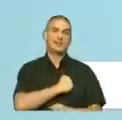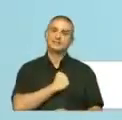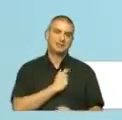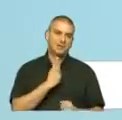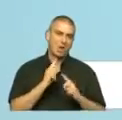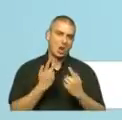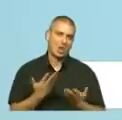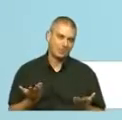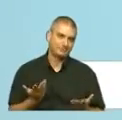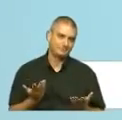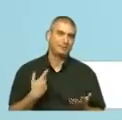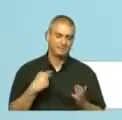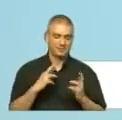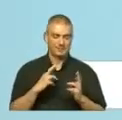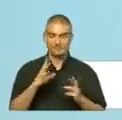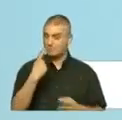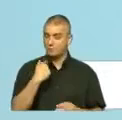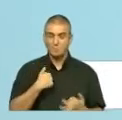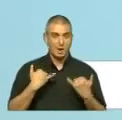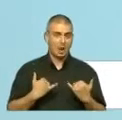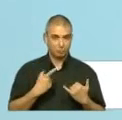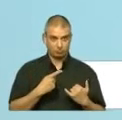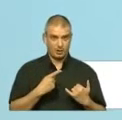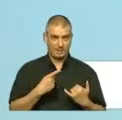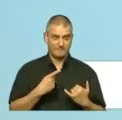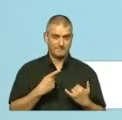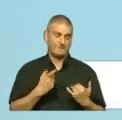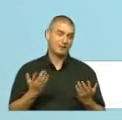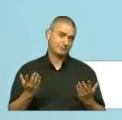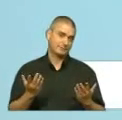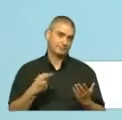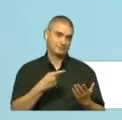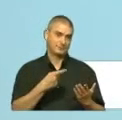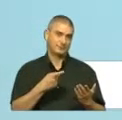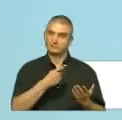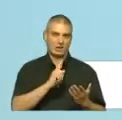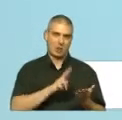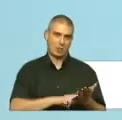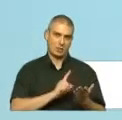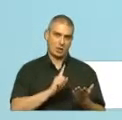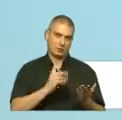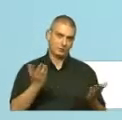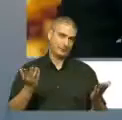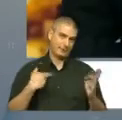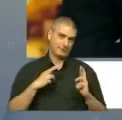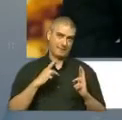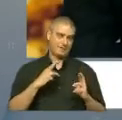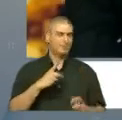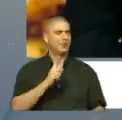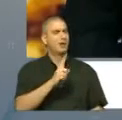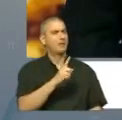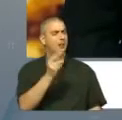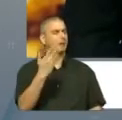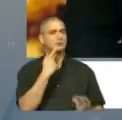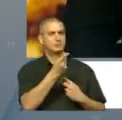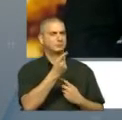קרה, ואני מקווה מאוד שמה שאתה אומר לי עכשיו הוא דברים שאינם נכונים. אבל תשובה או התייחסות שלך